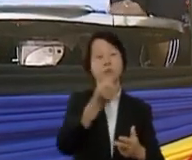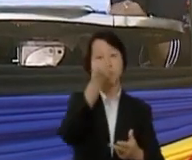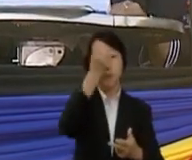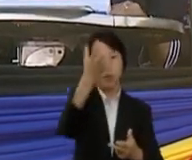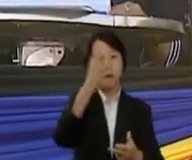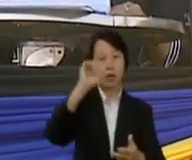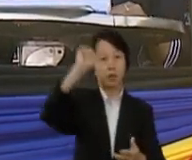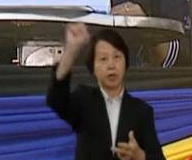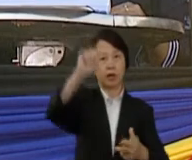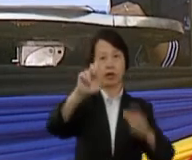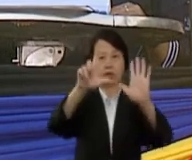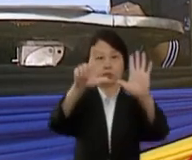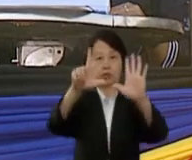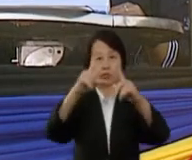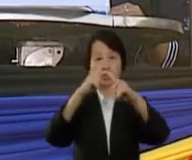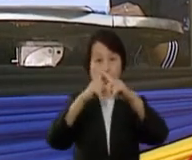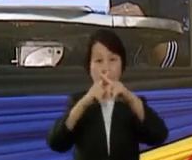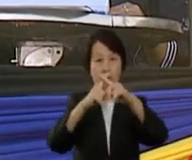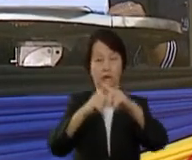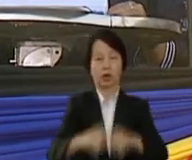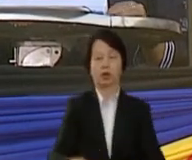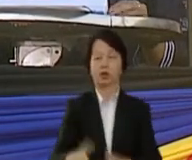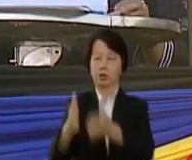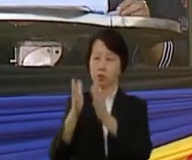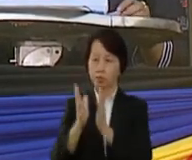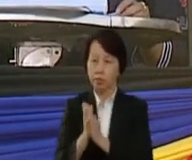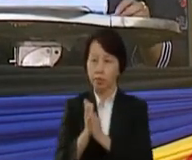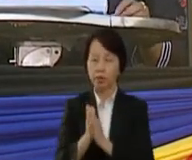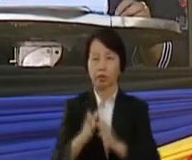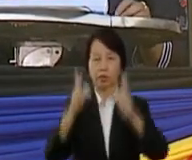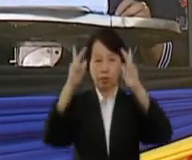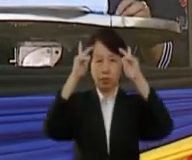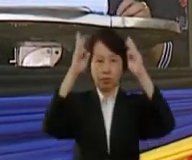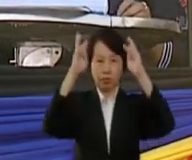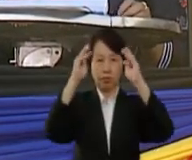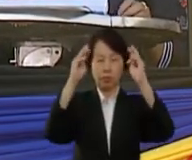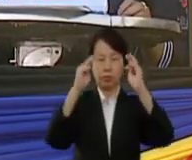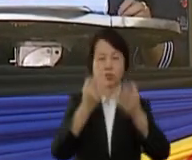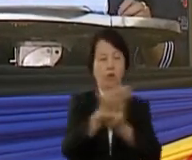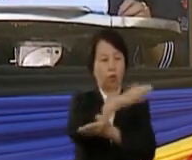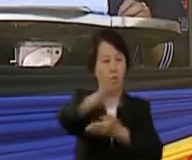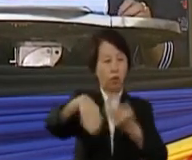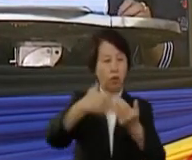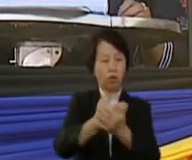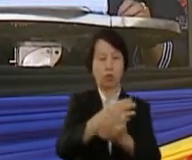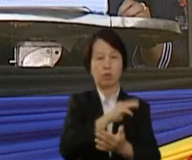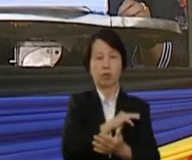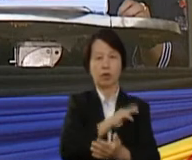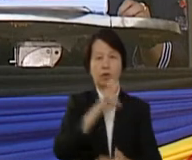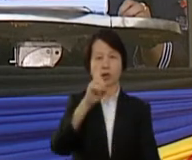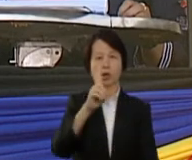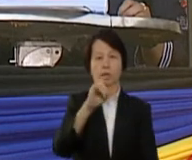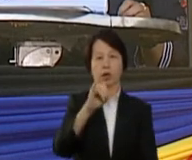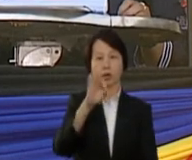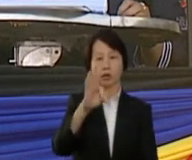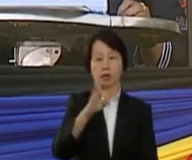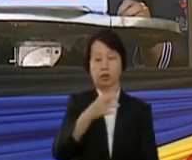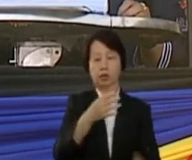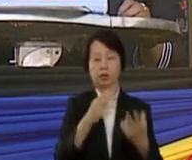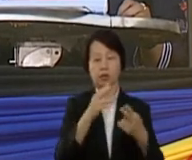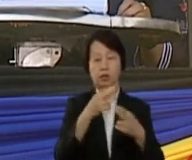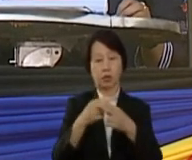kali. Dimohon Yang Amat Berhormat Perdana Menteri, Jemaah Menteri, Div-Div Kenamaan